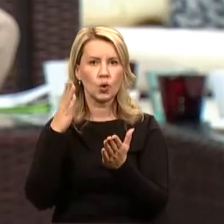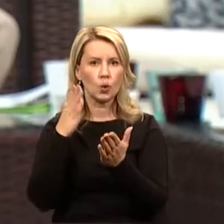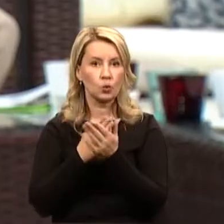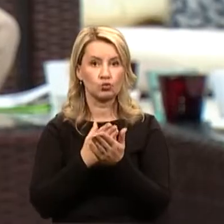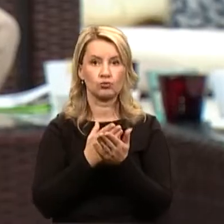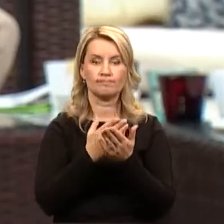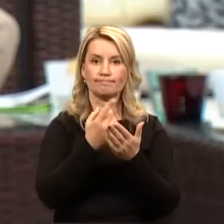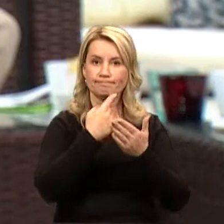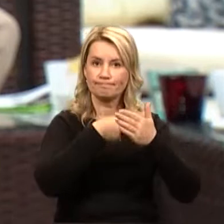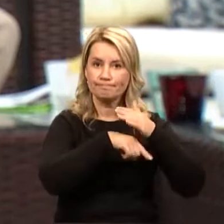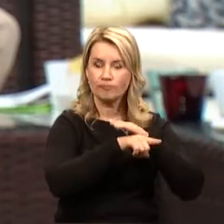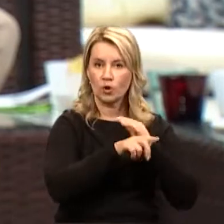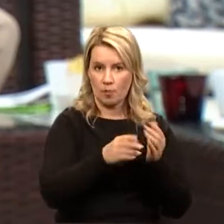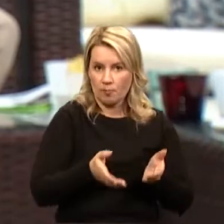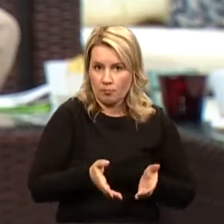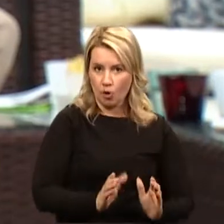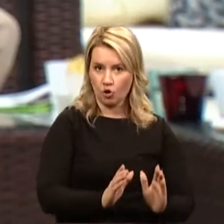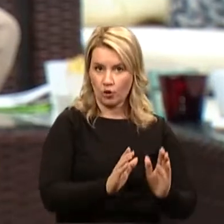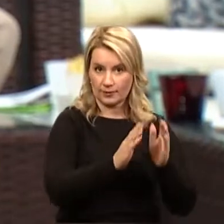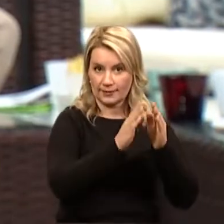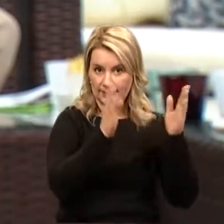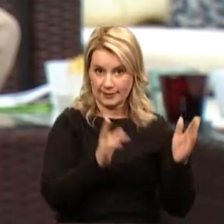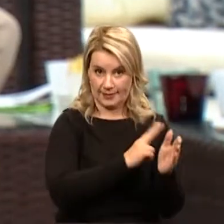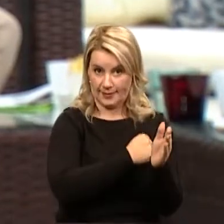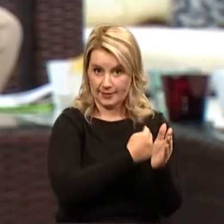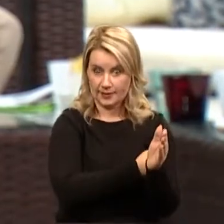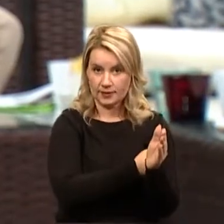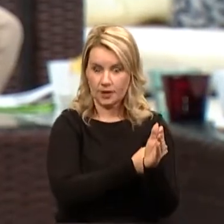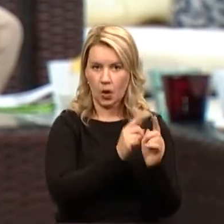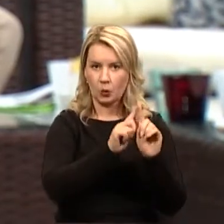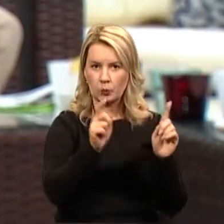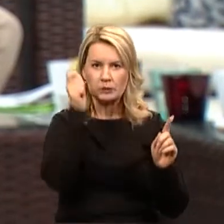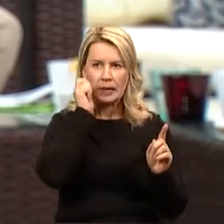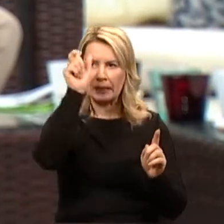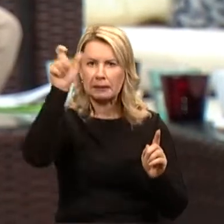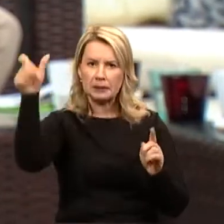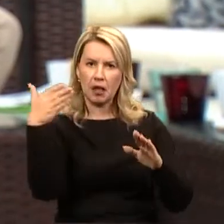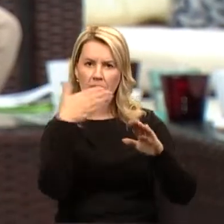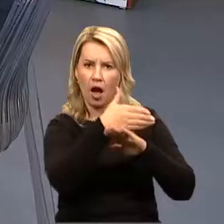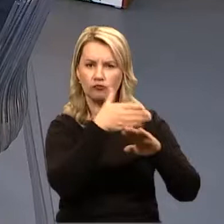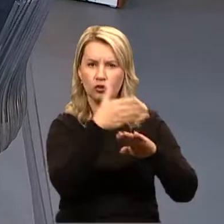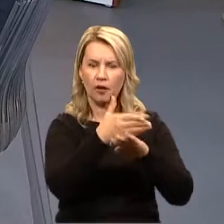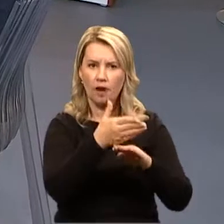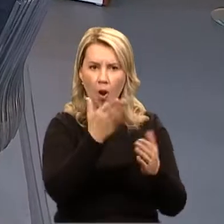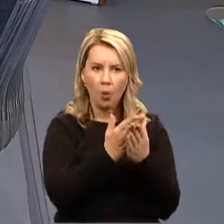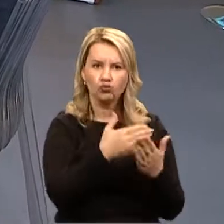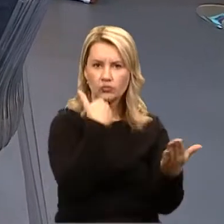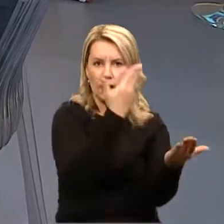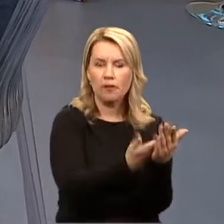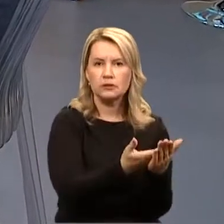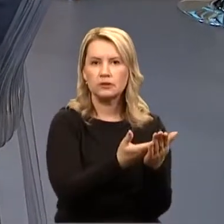tam přicházejí různí lidé s různými nabídkami a nabízejí různé finanční produkty právě pro ty děti.